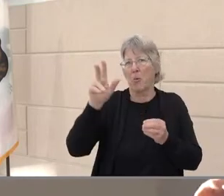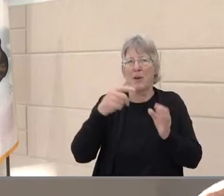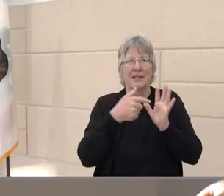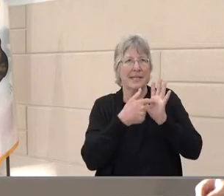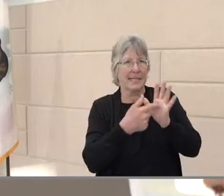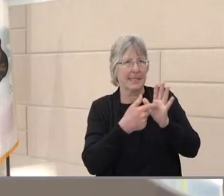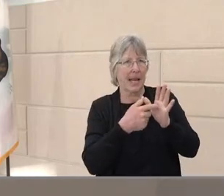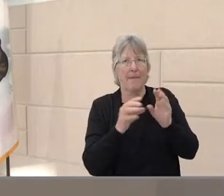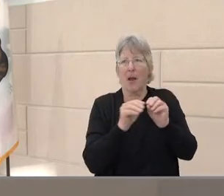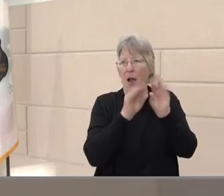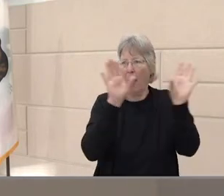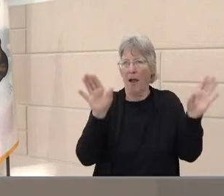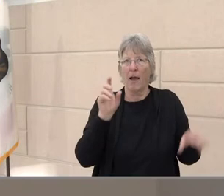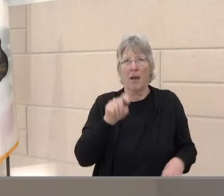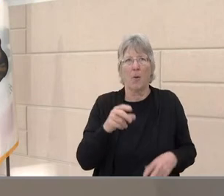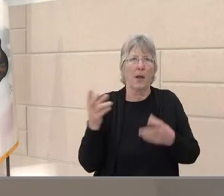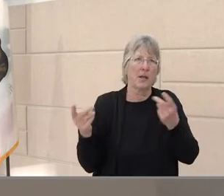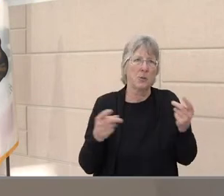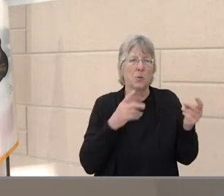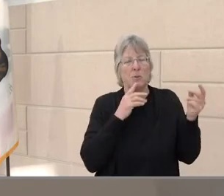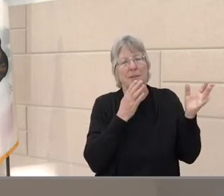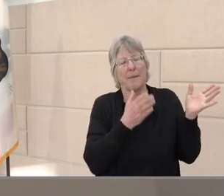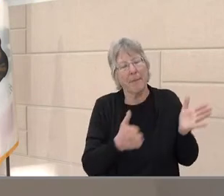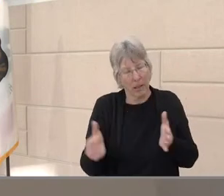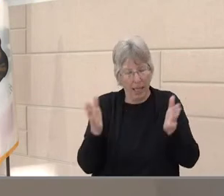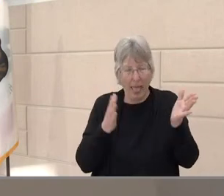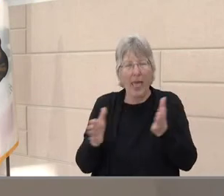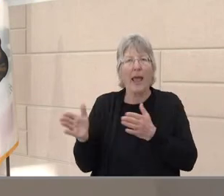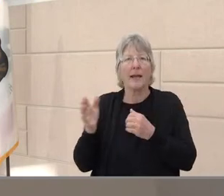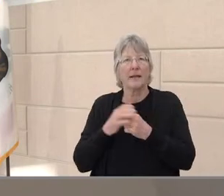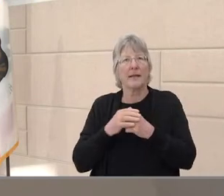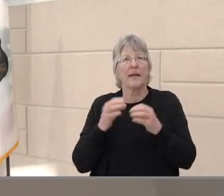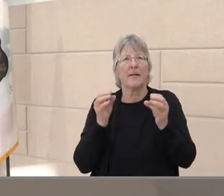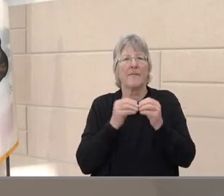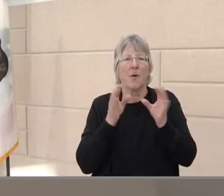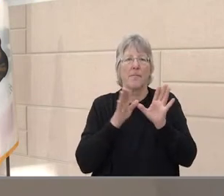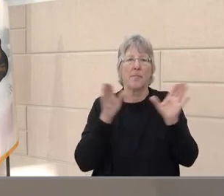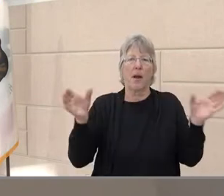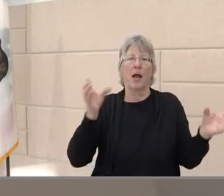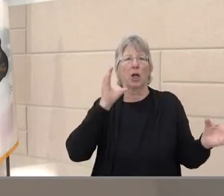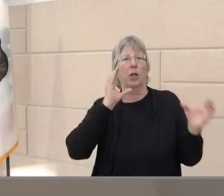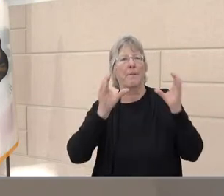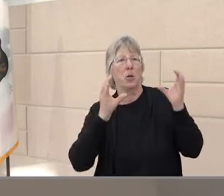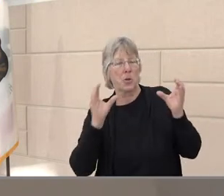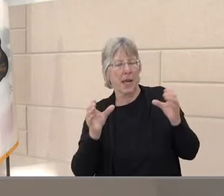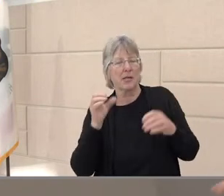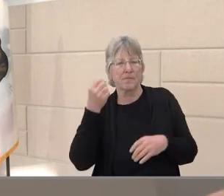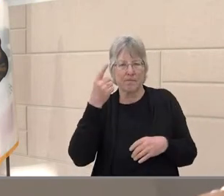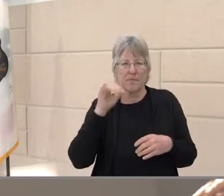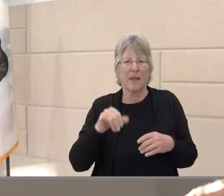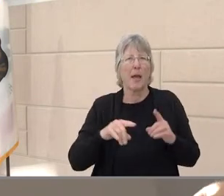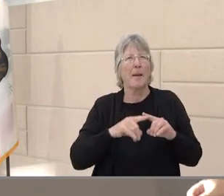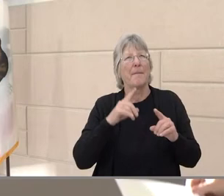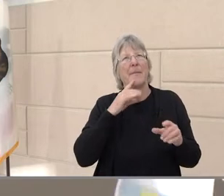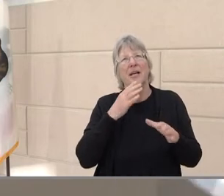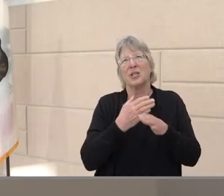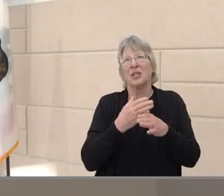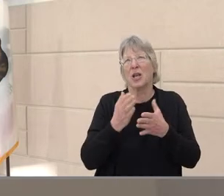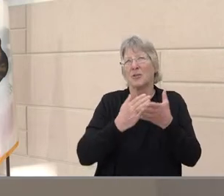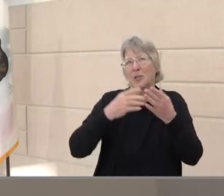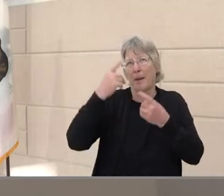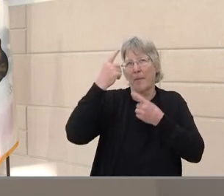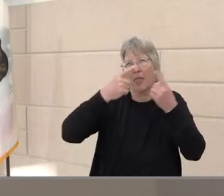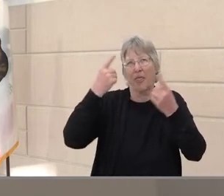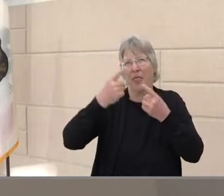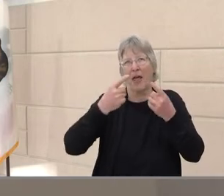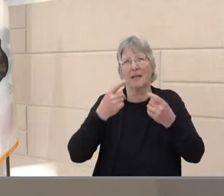ដោយលើកបង្ហាញជាអនុសាសន៍លេខ3ហ្នឹងជាគំរូពីព្រោះអីយើងមានគម្រោងនឹង